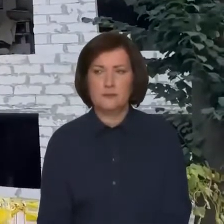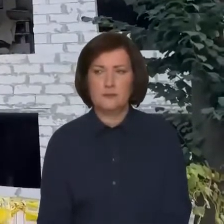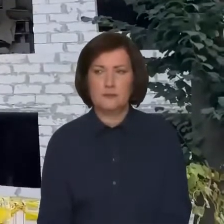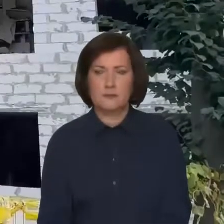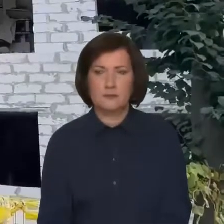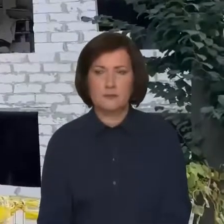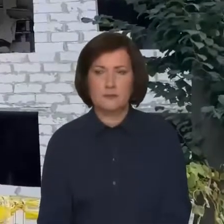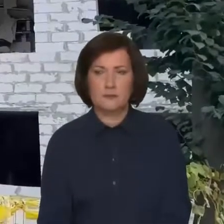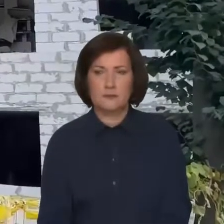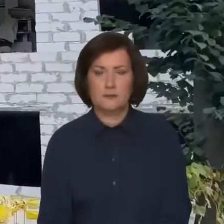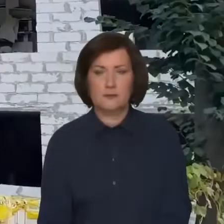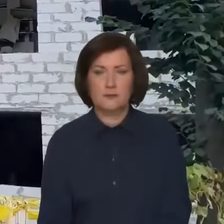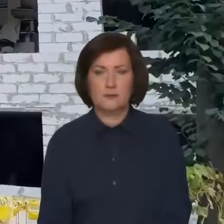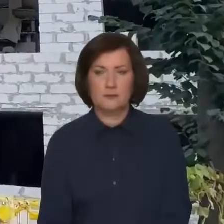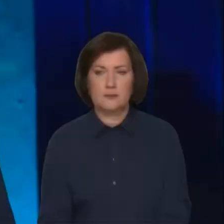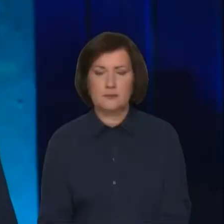Новини на Суспільному. Харків.